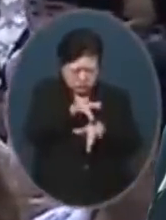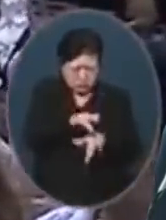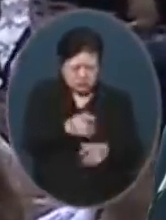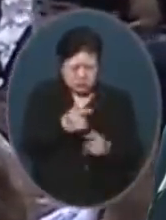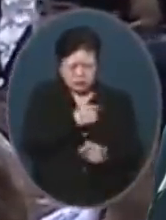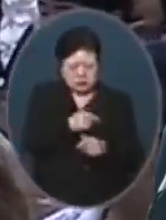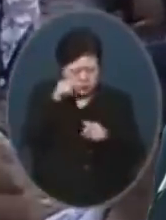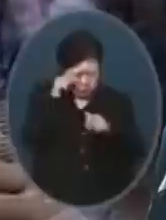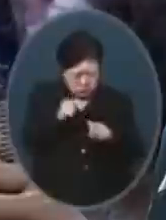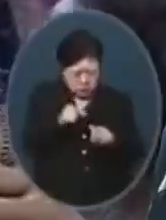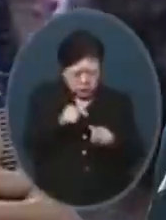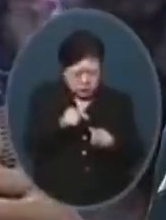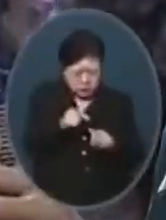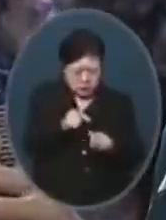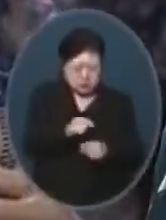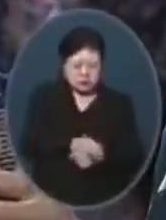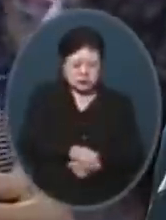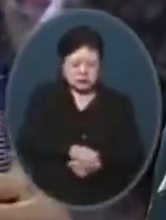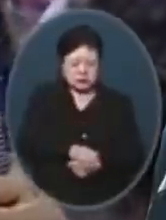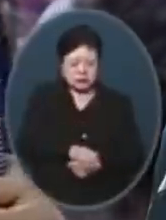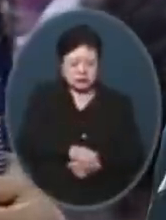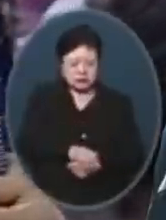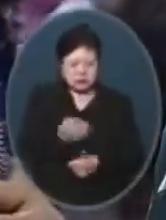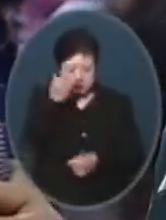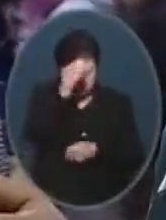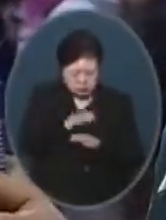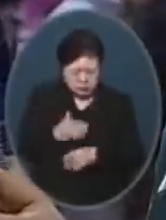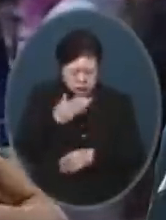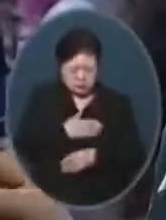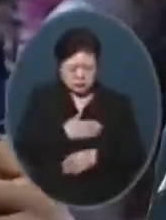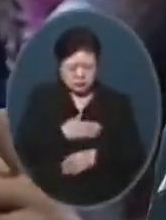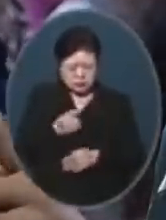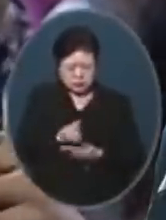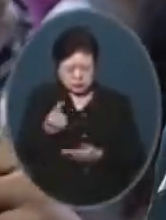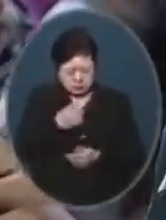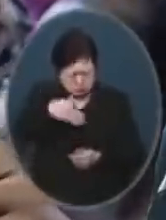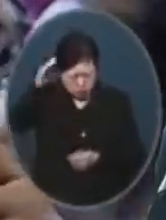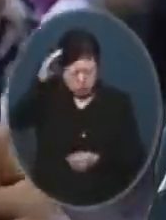나사렛 예수 그리스도 이름으로 명하노니 우리 성도들의 몸에서 손을 떼라.